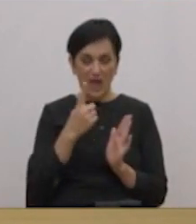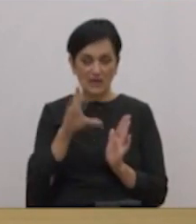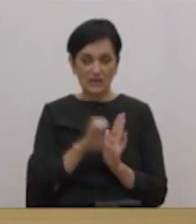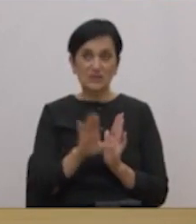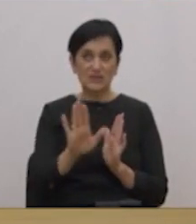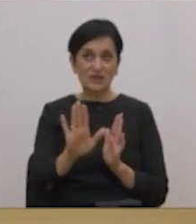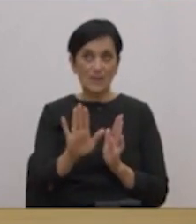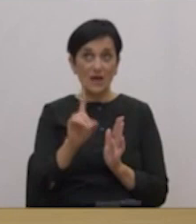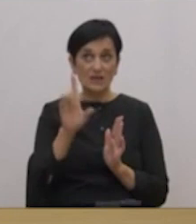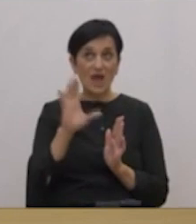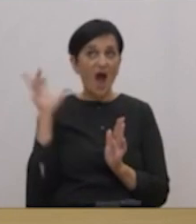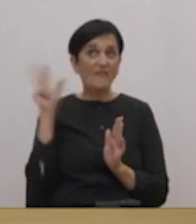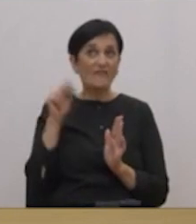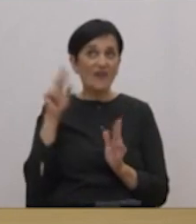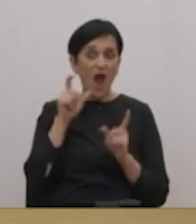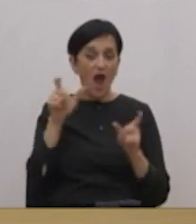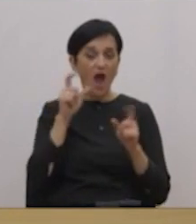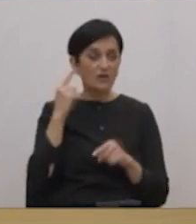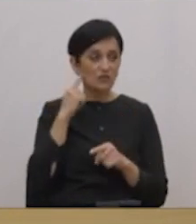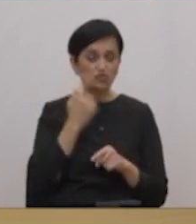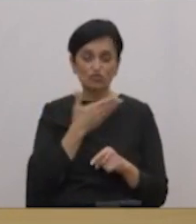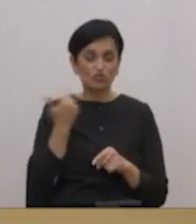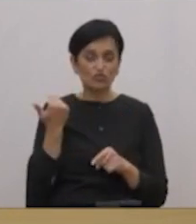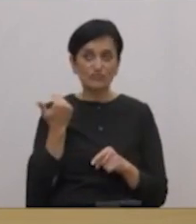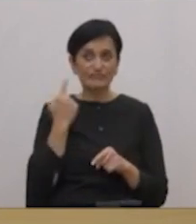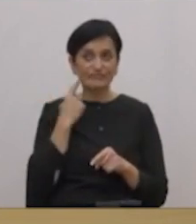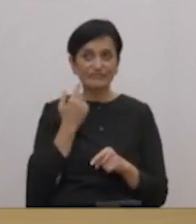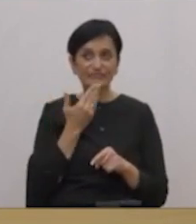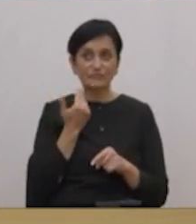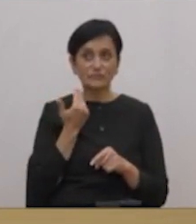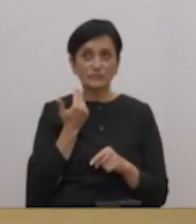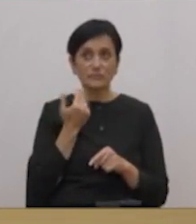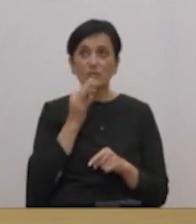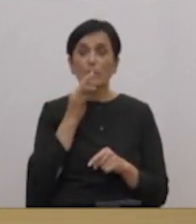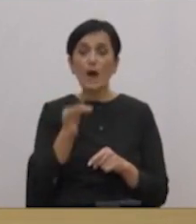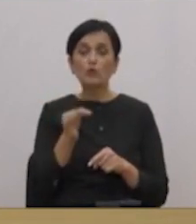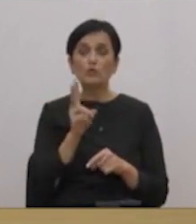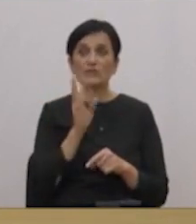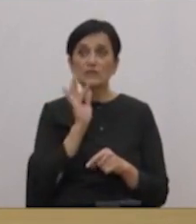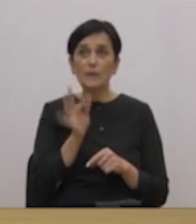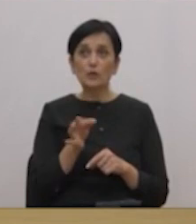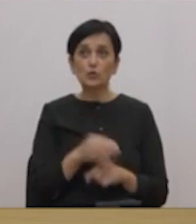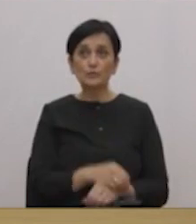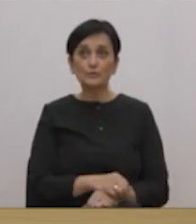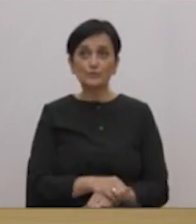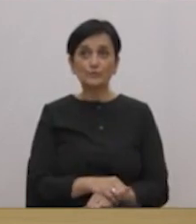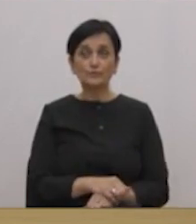რა, ერთი წამით, ერთი წამით. ასუხი ვისმოდას ცოტ.